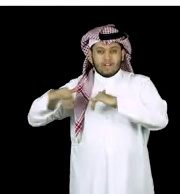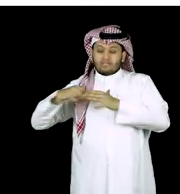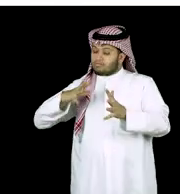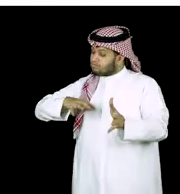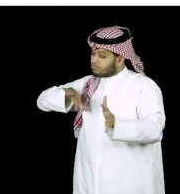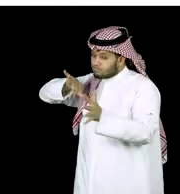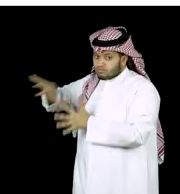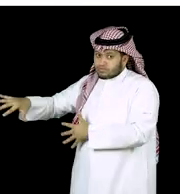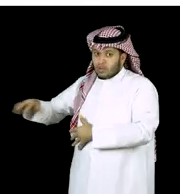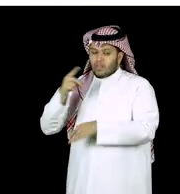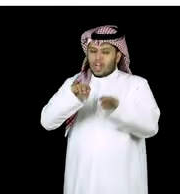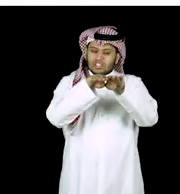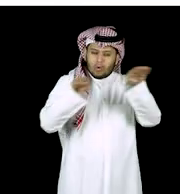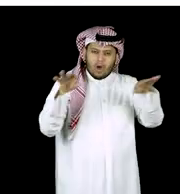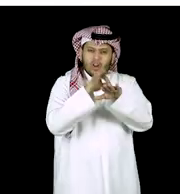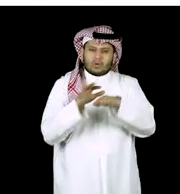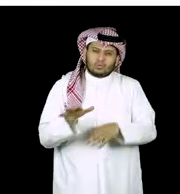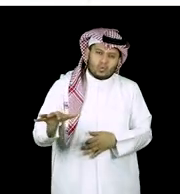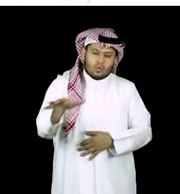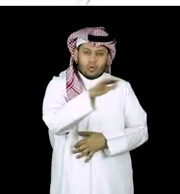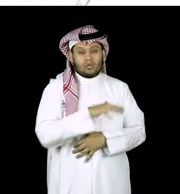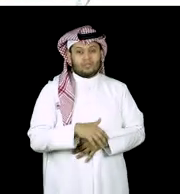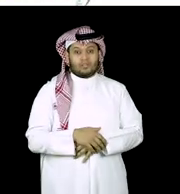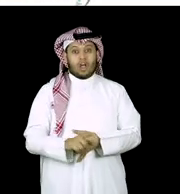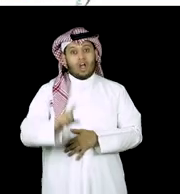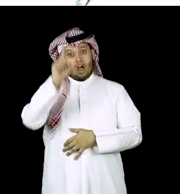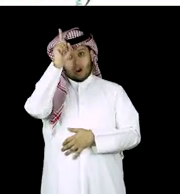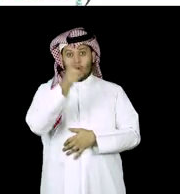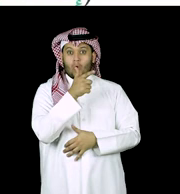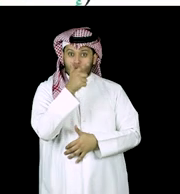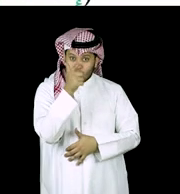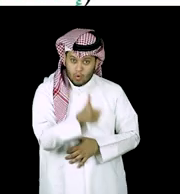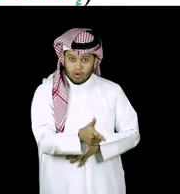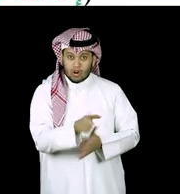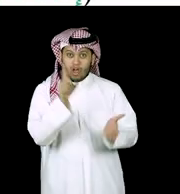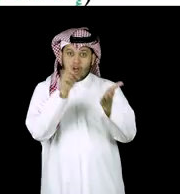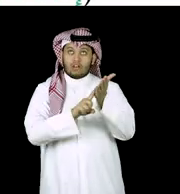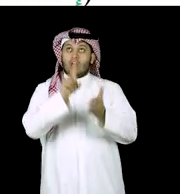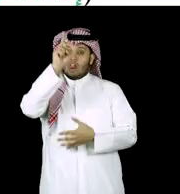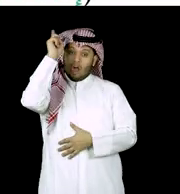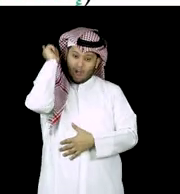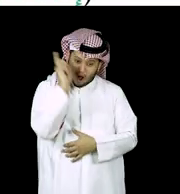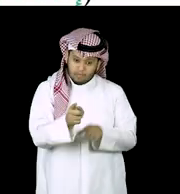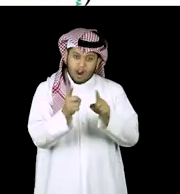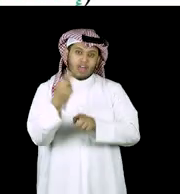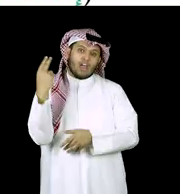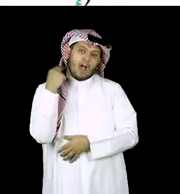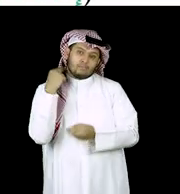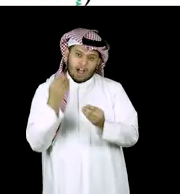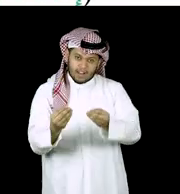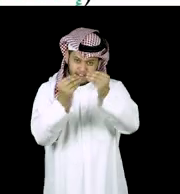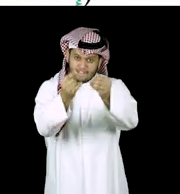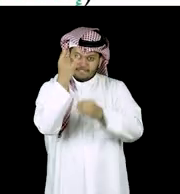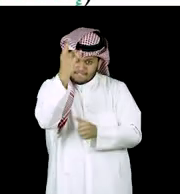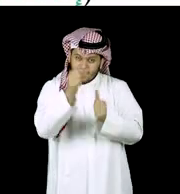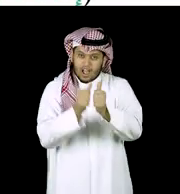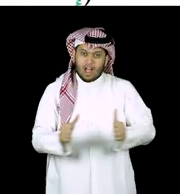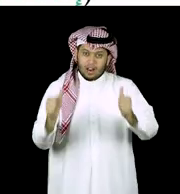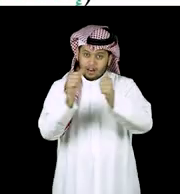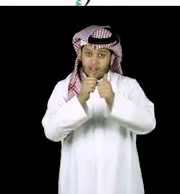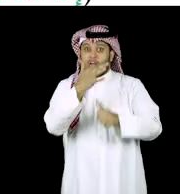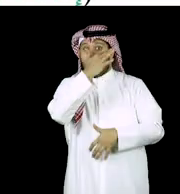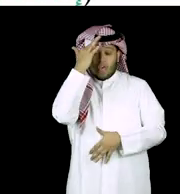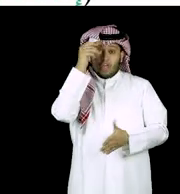وأن يسووا بين الناس جميعا. قال تعالى: إن الله يأمركم أن تؤدوا الأمانات إلى أهلها،